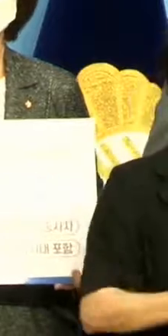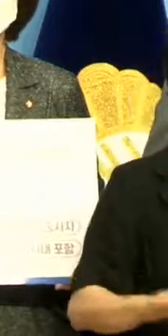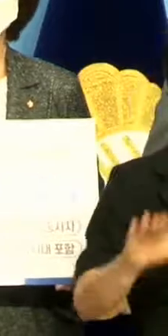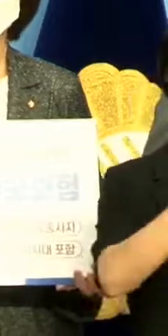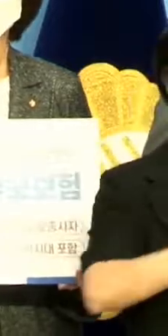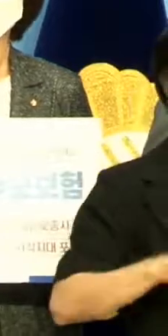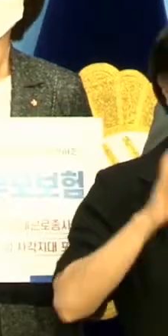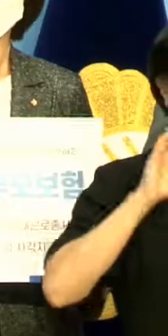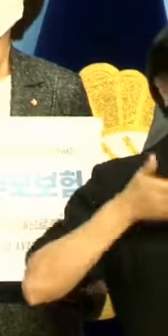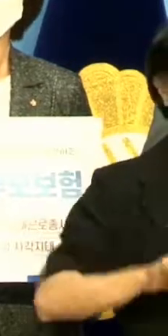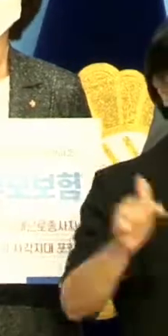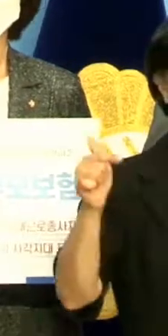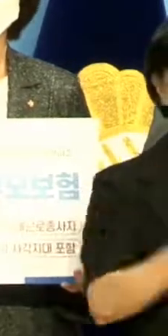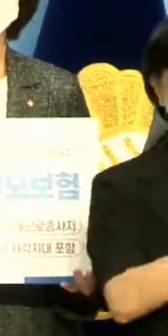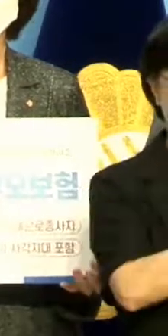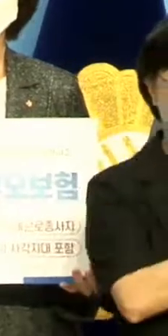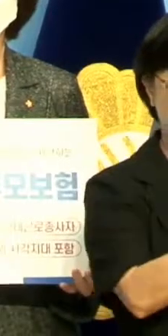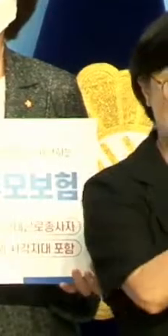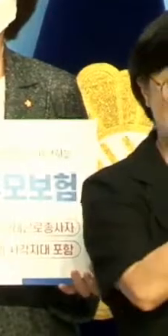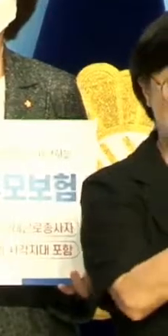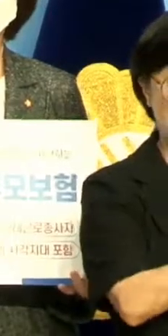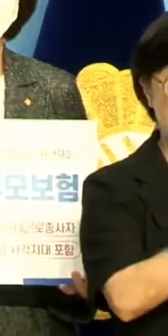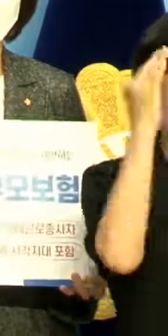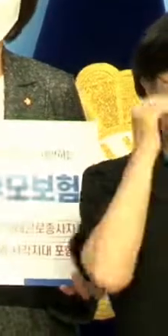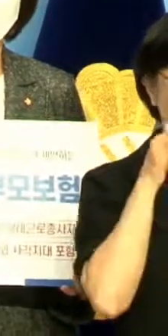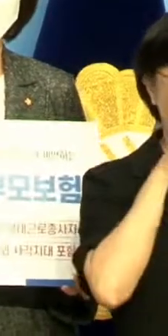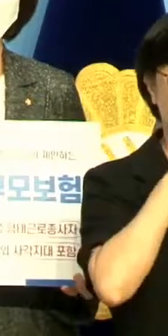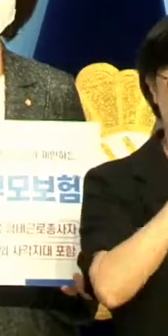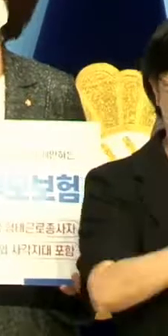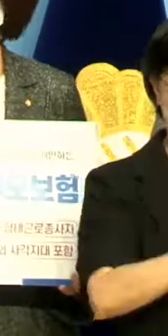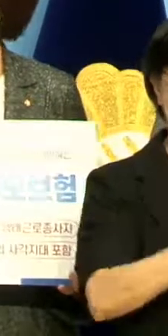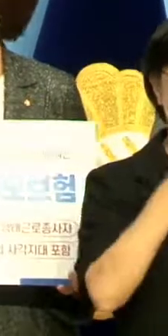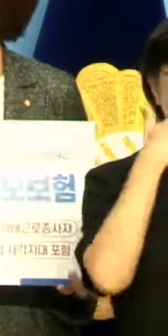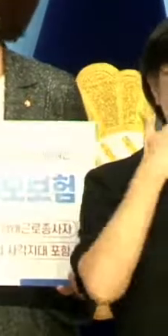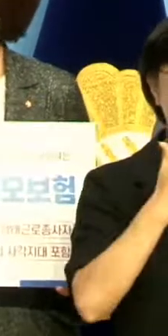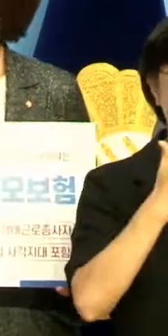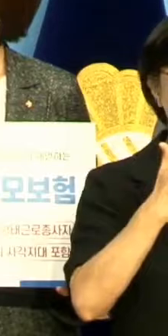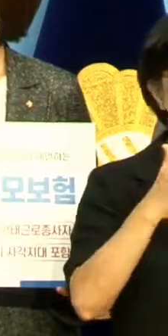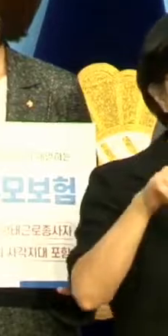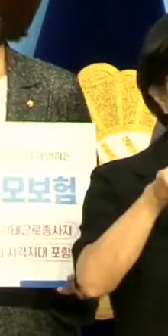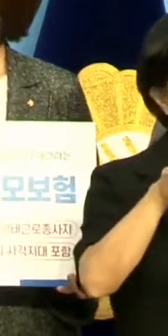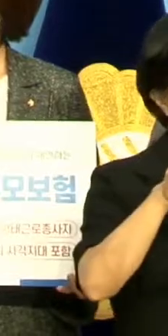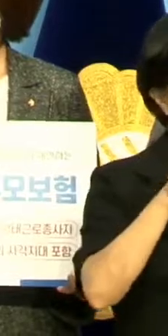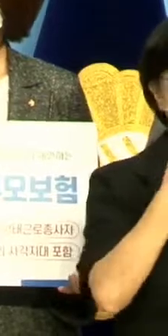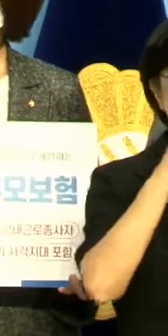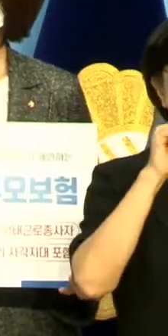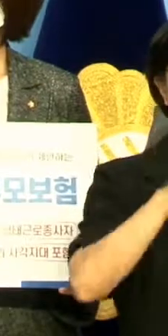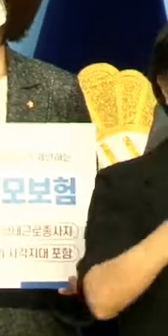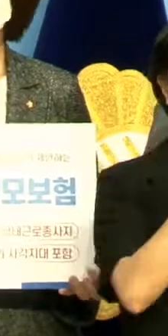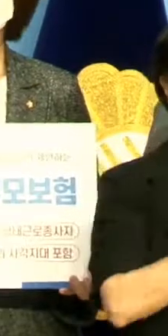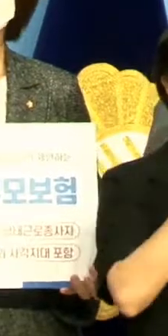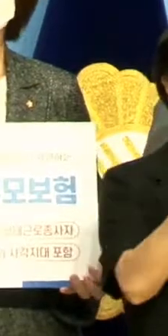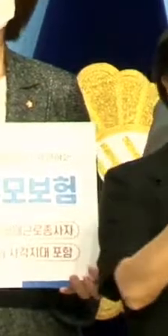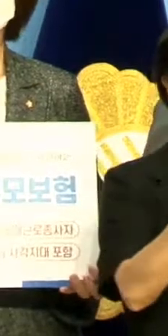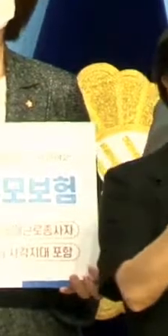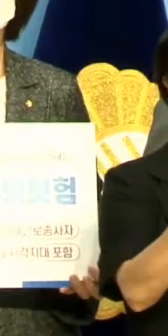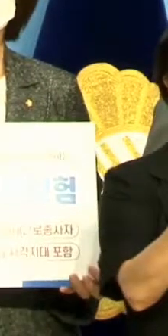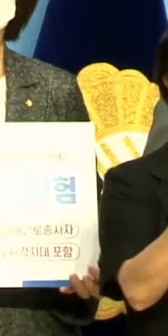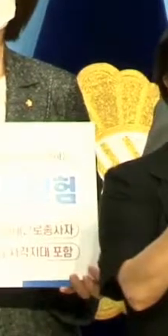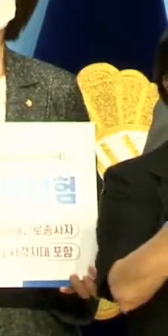져 출생 튀기기가 그제 않아 한국형 부모 봉 도입에 대해서 설명드리겠습니다 그 현의 어